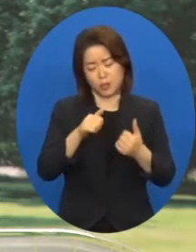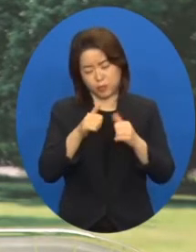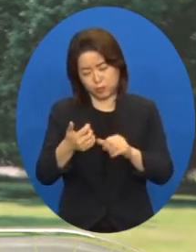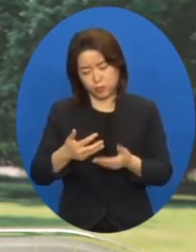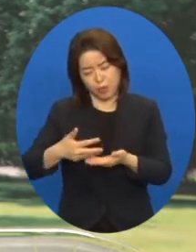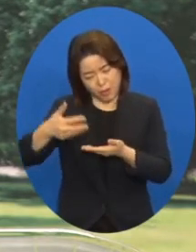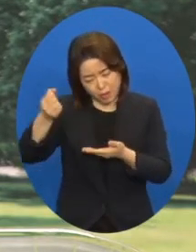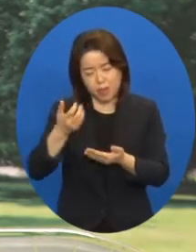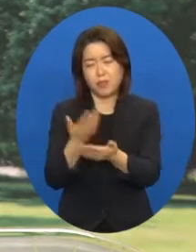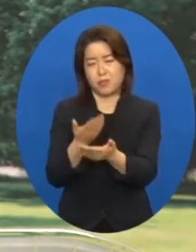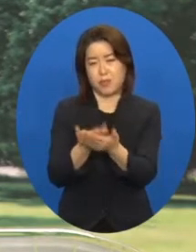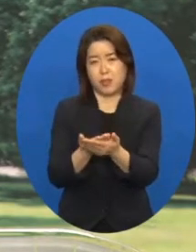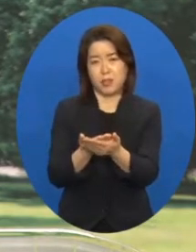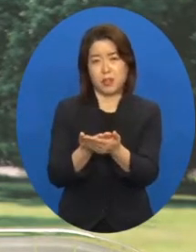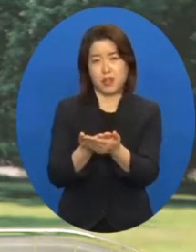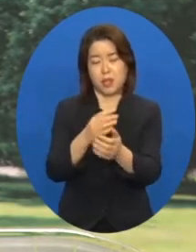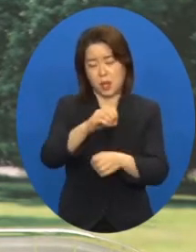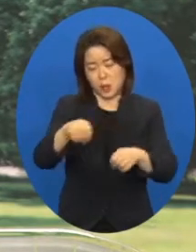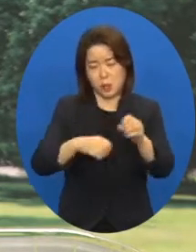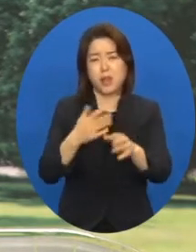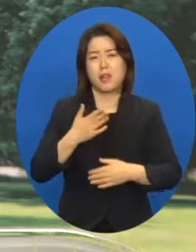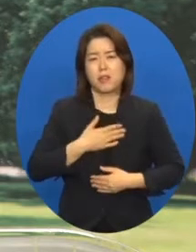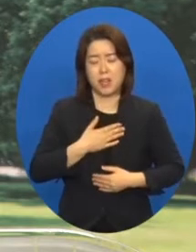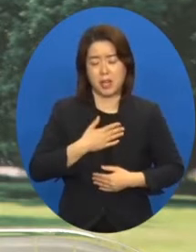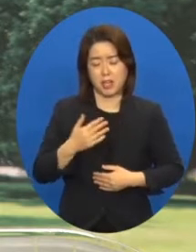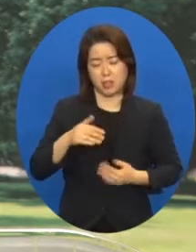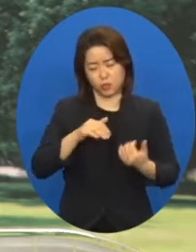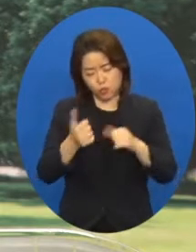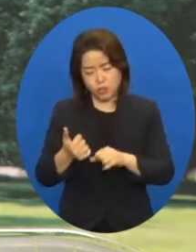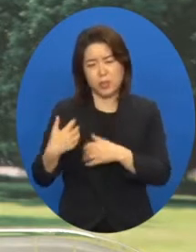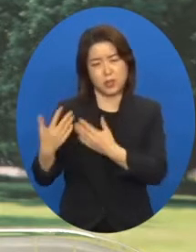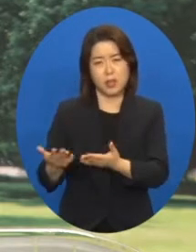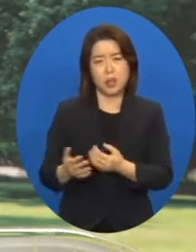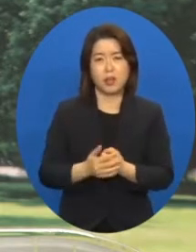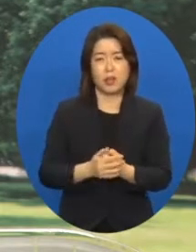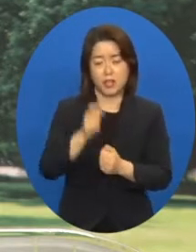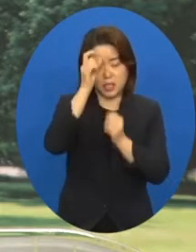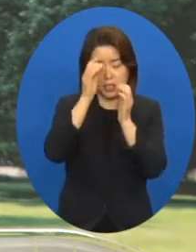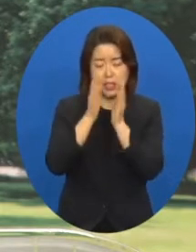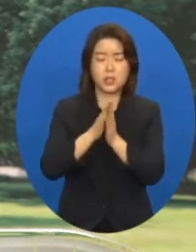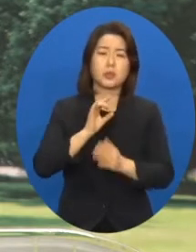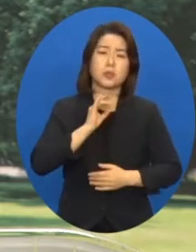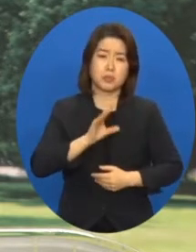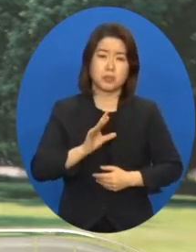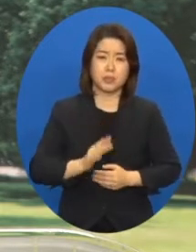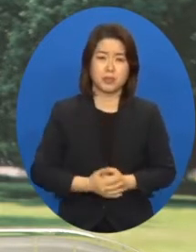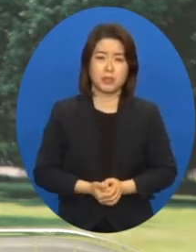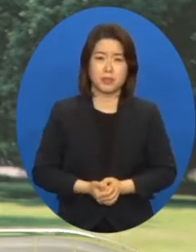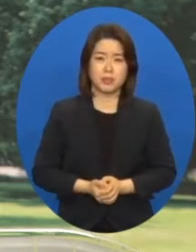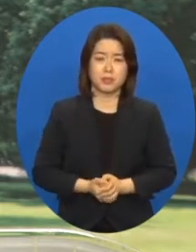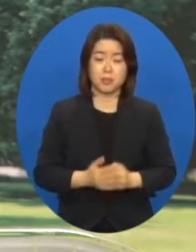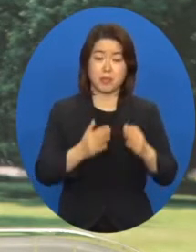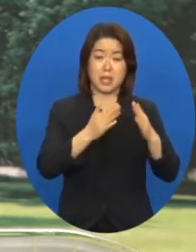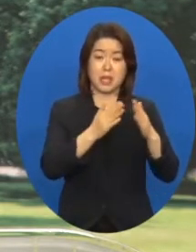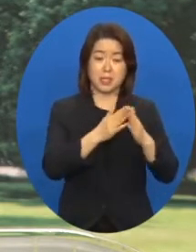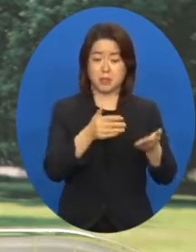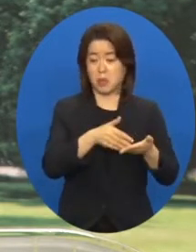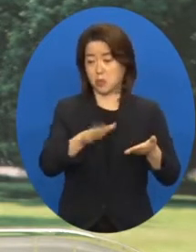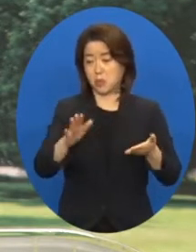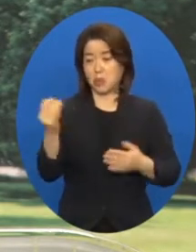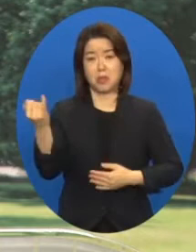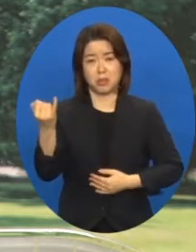주세요. 차라리 그냥 나를 죽게 해 주세요. 그 기도밖에 안 나오더래. 집에서 쫓겨난